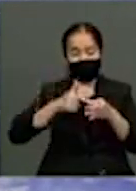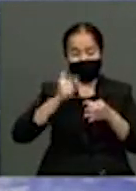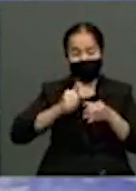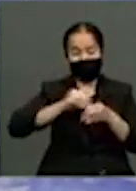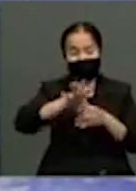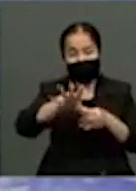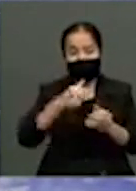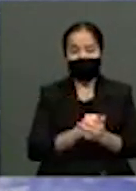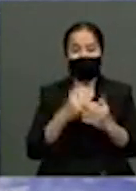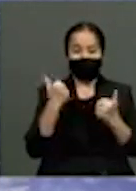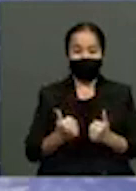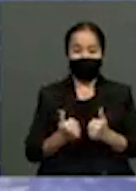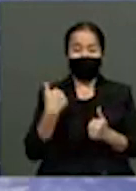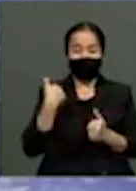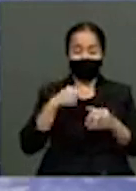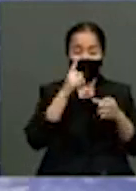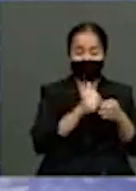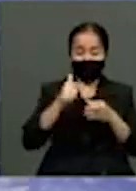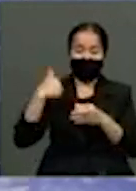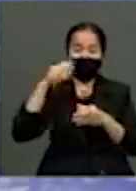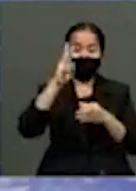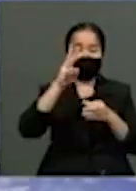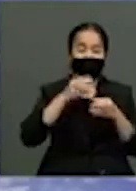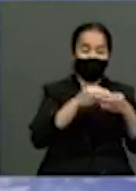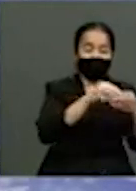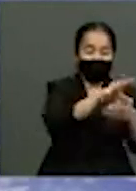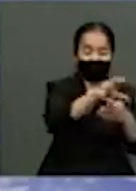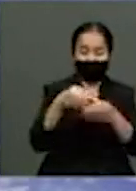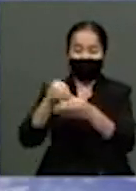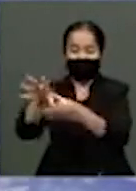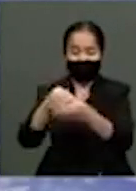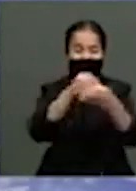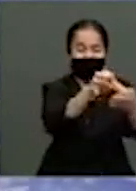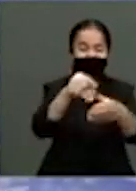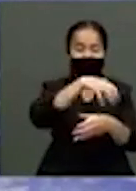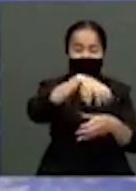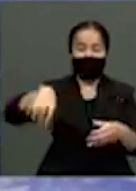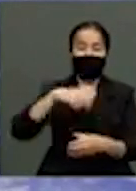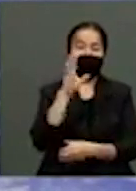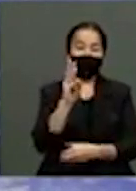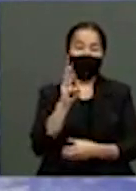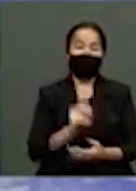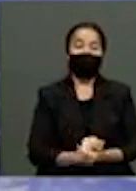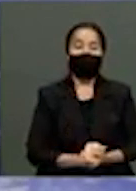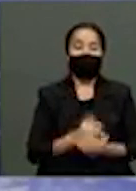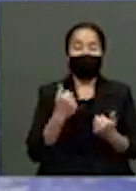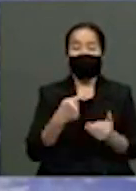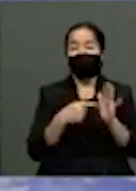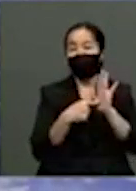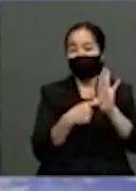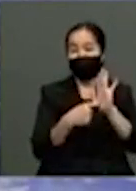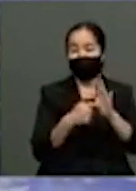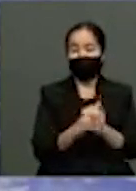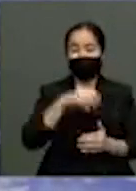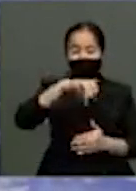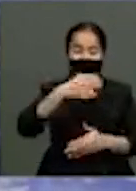อนนี้ที่แอคทีฟอยู่6คลัสเตอร์กระจายไปตามสถานที่อย่างที่ผมว่าไว้นะครับก็มีการยกตัวอย่างของทางตล